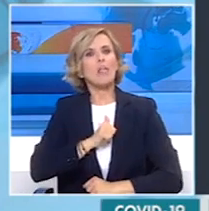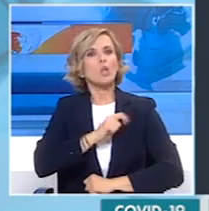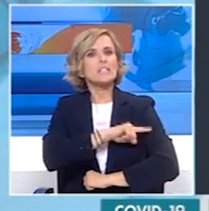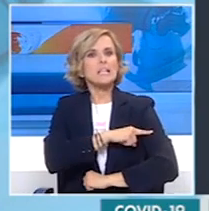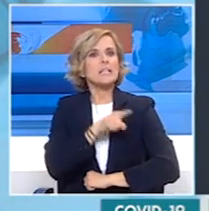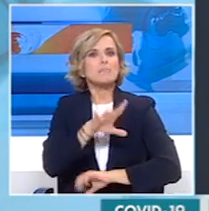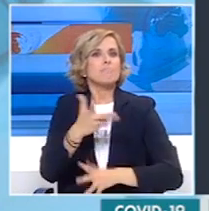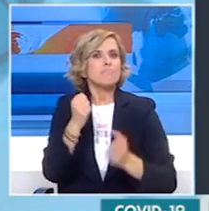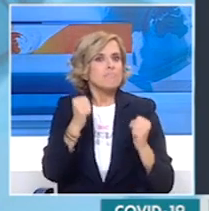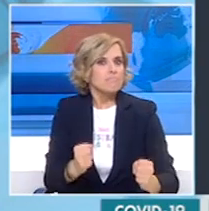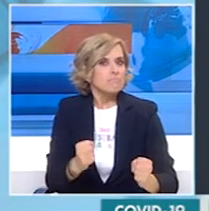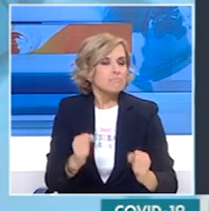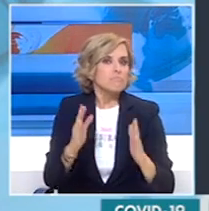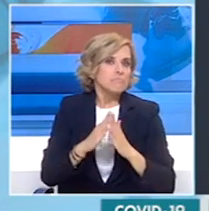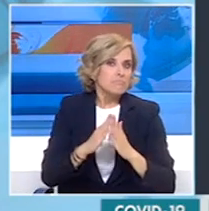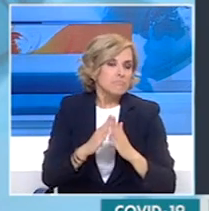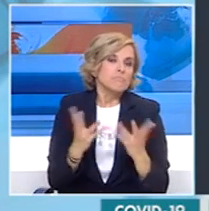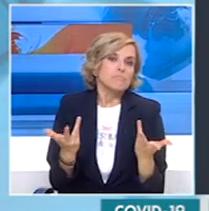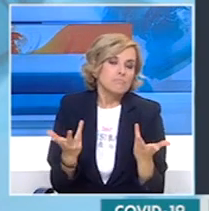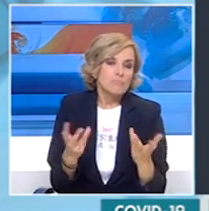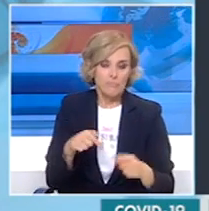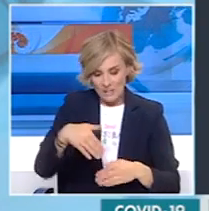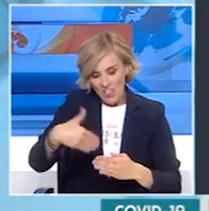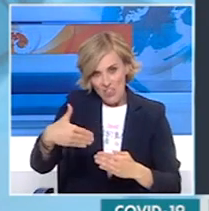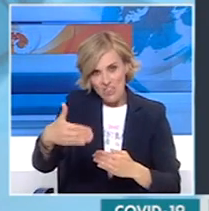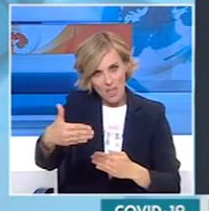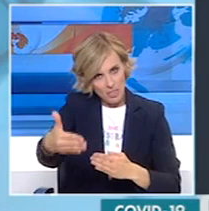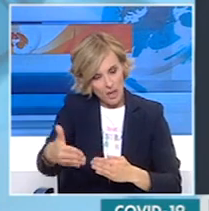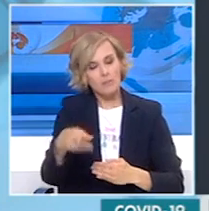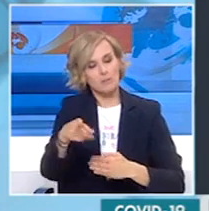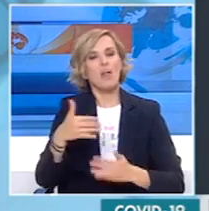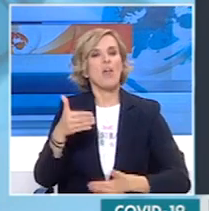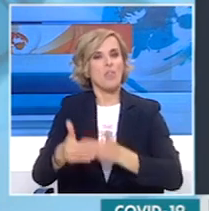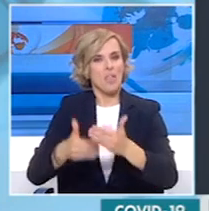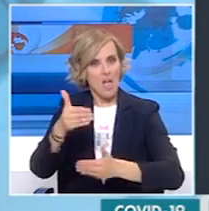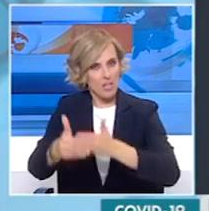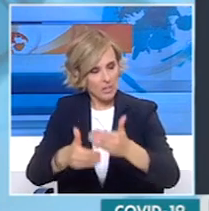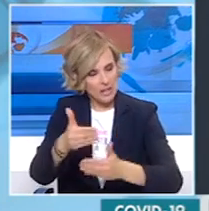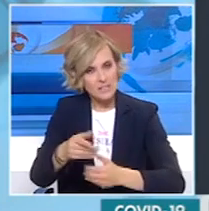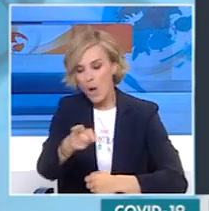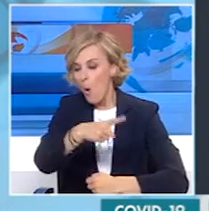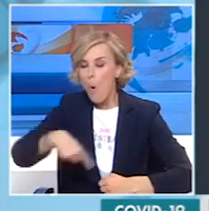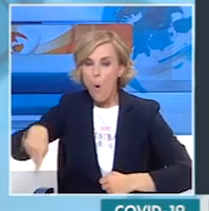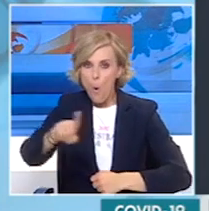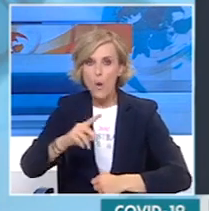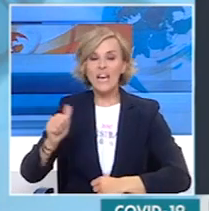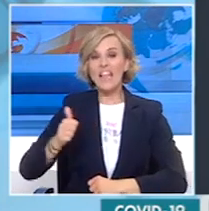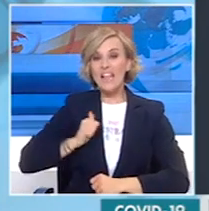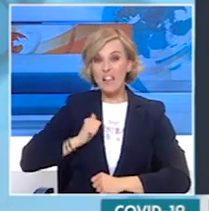γιατρών στις οικίες, τις επόμενες ημέρες θα ξεκινήσει η κατοίκον